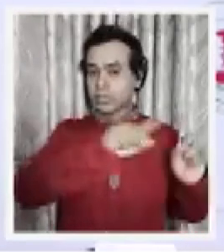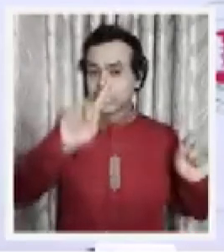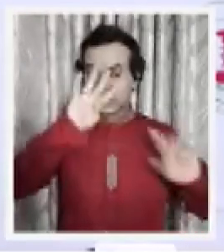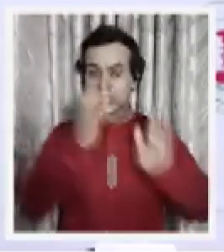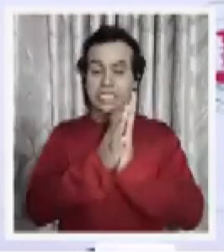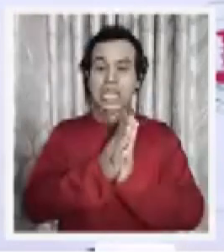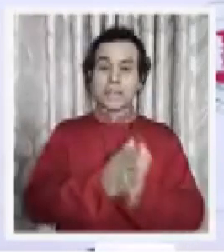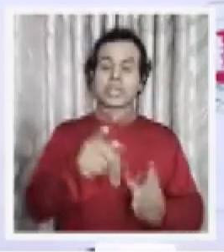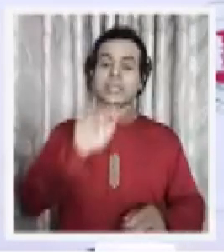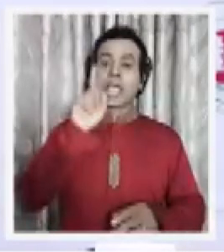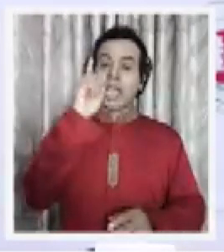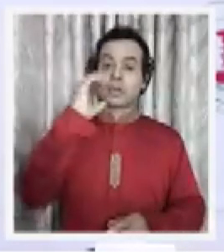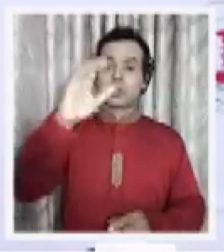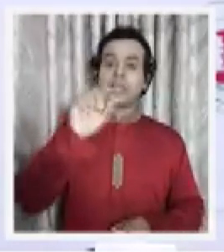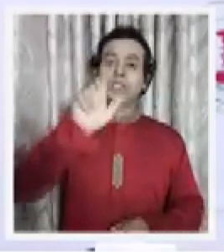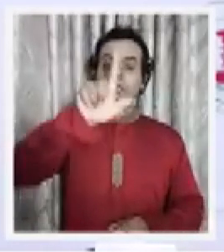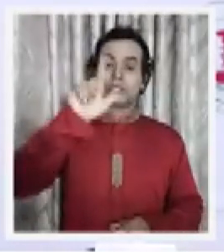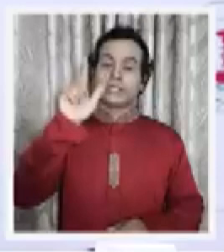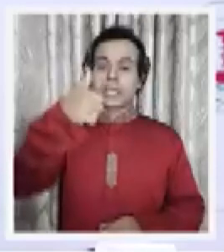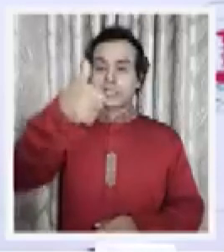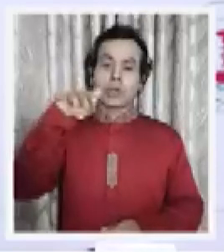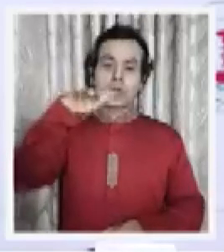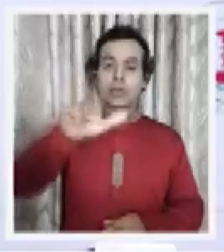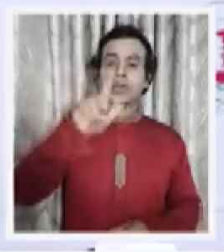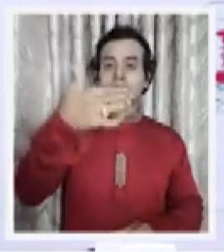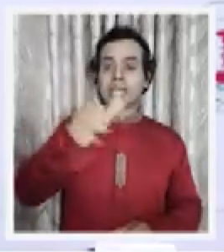262,929 জন, এ পর্যন্ত বিশ্বে শনাক্ত